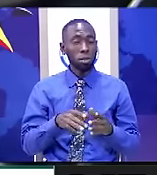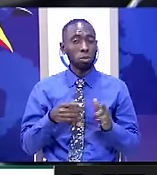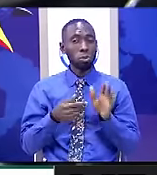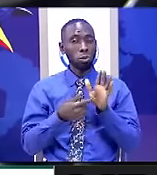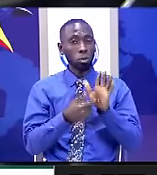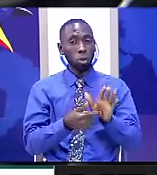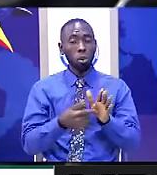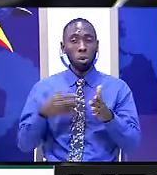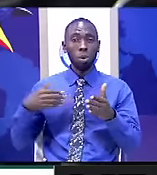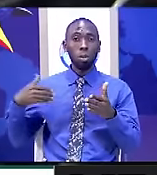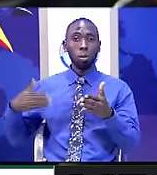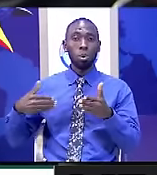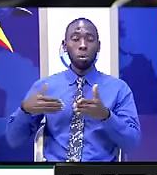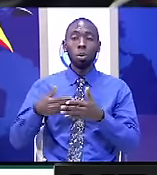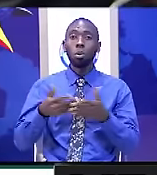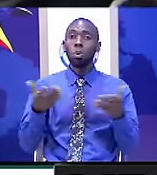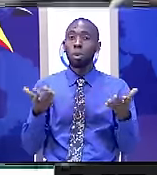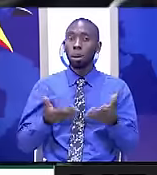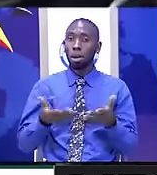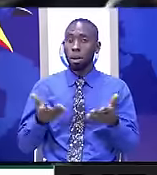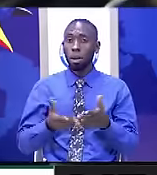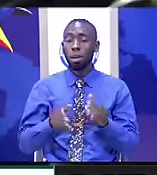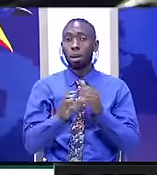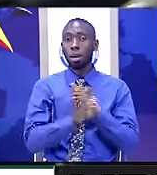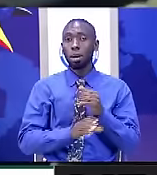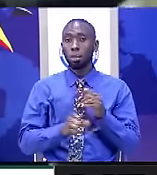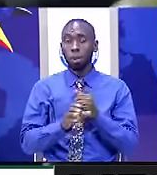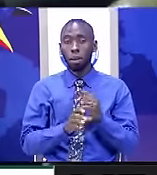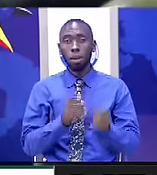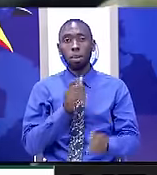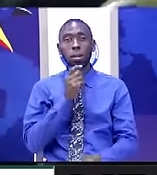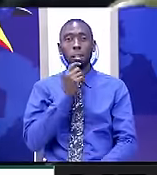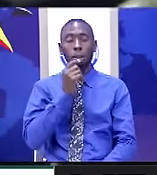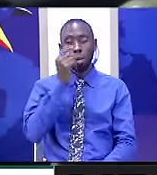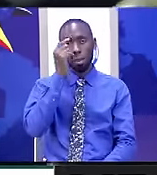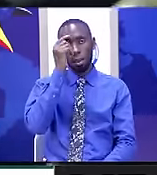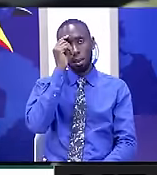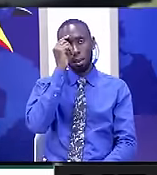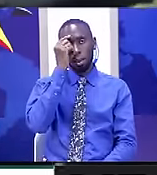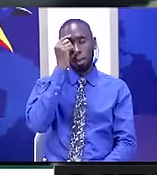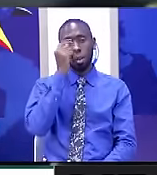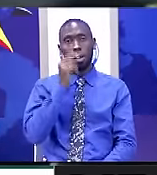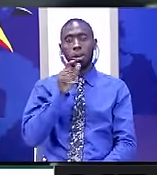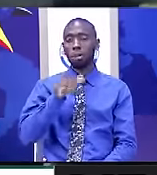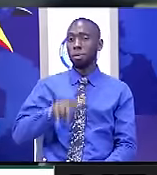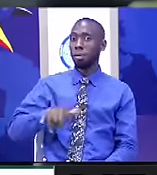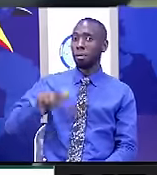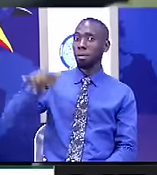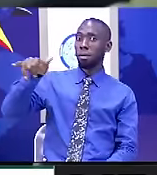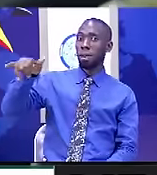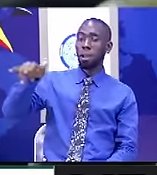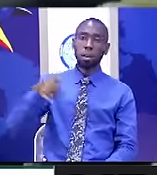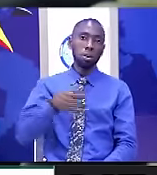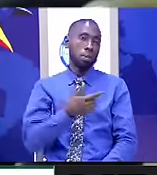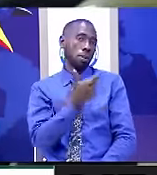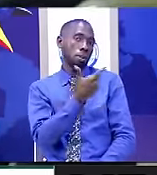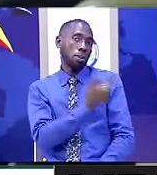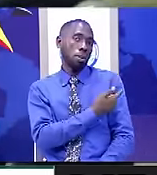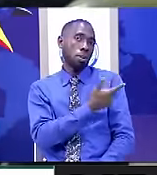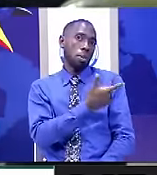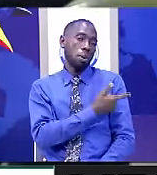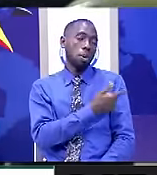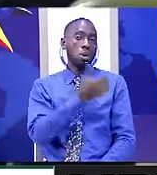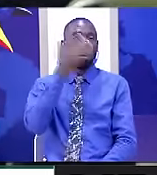tukulaga yafiiridde mu ggwanga erya Buyindi yebadde yagenze okufuna obujjanjabi oluvannyuma